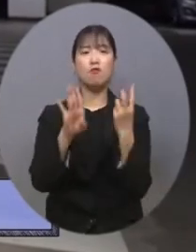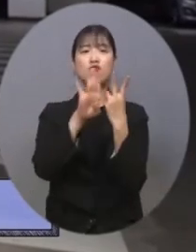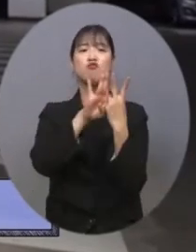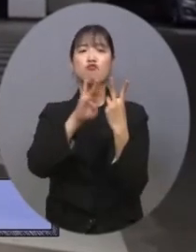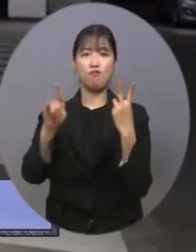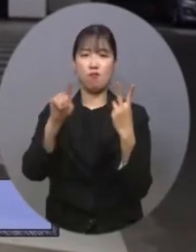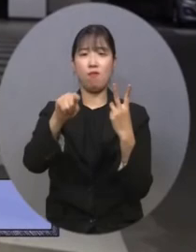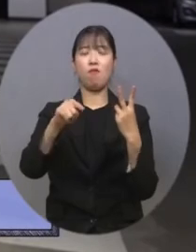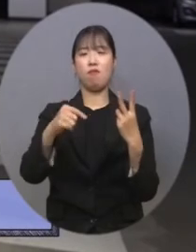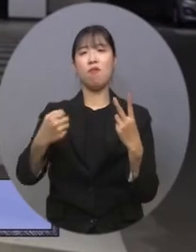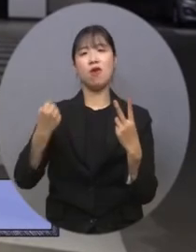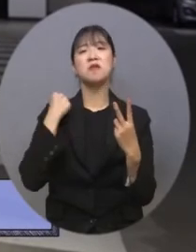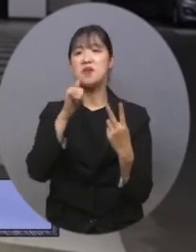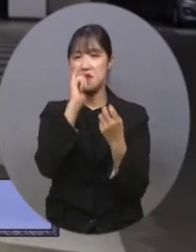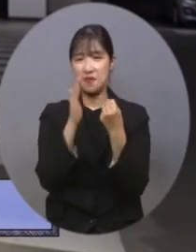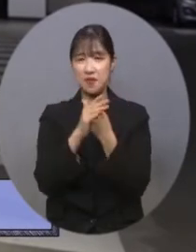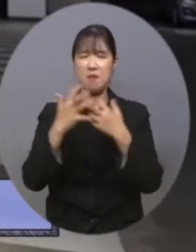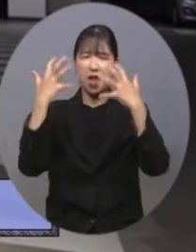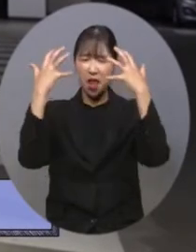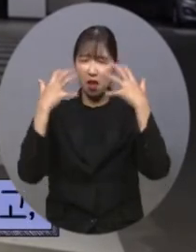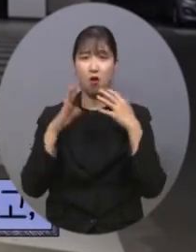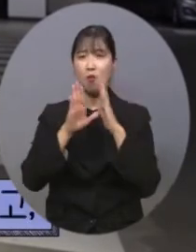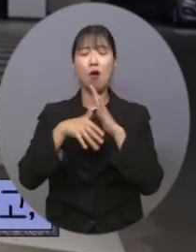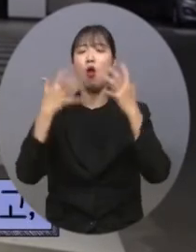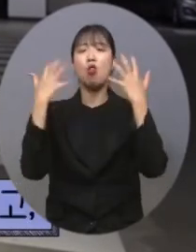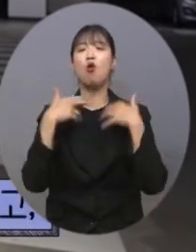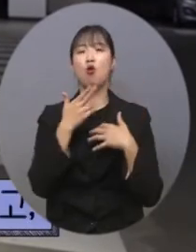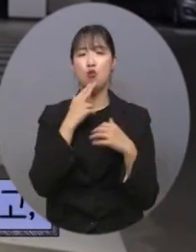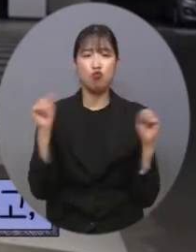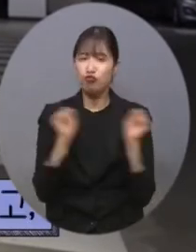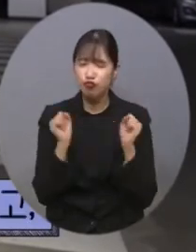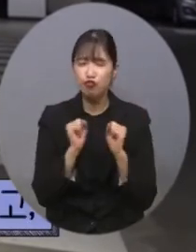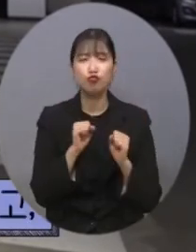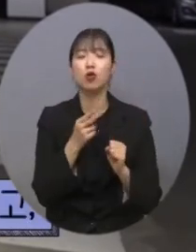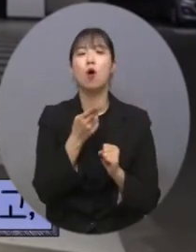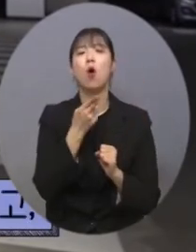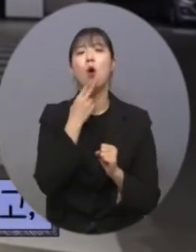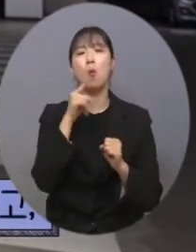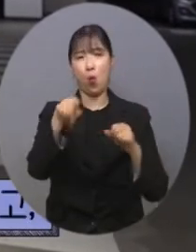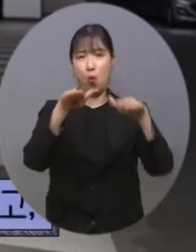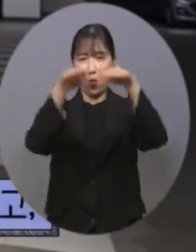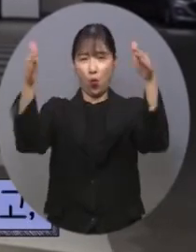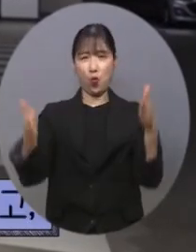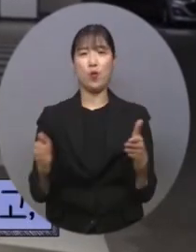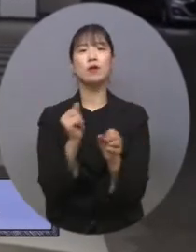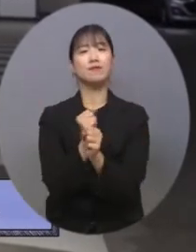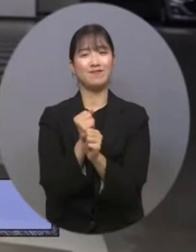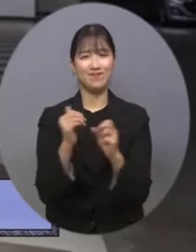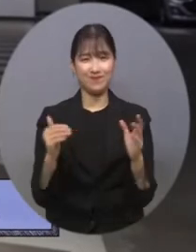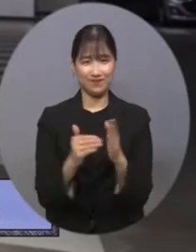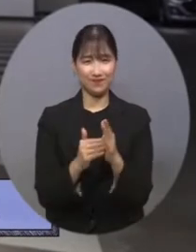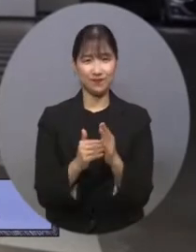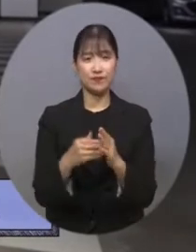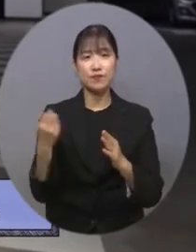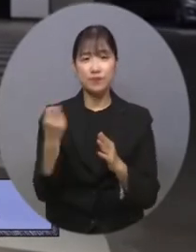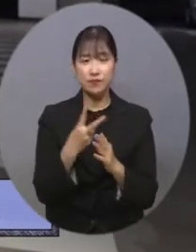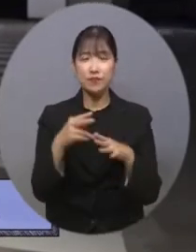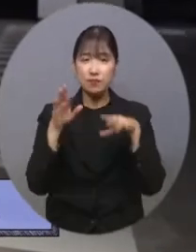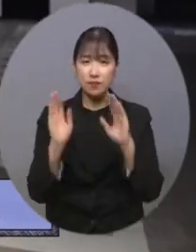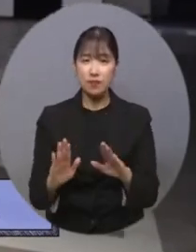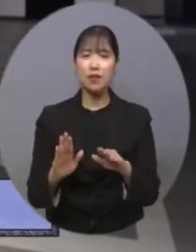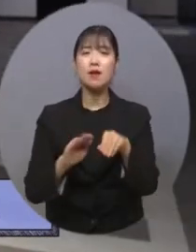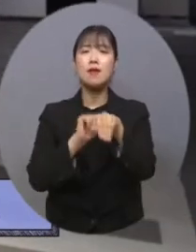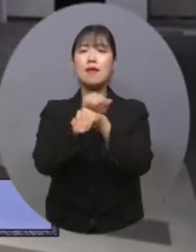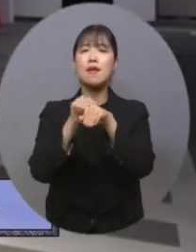용량 가지고 있고요. 그래서 한여름에도 덥지 않게 한겨울 춥지 않게 그렇게 작업할 수 있도록 되어 있고 지금 그